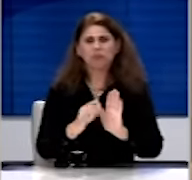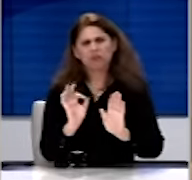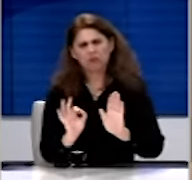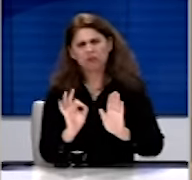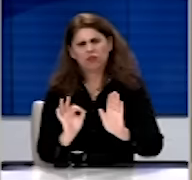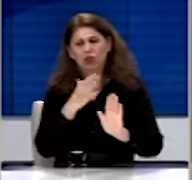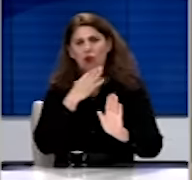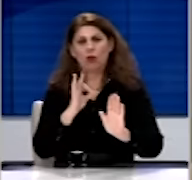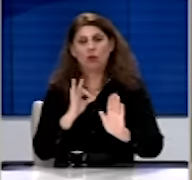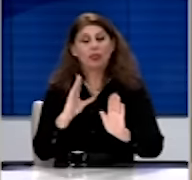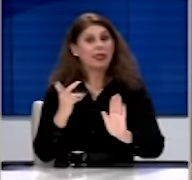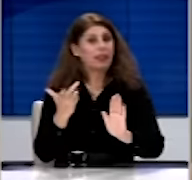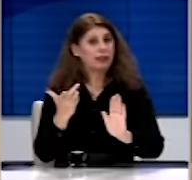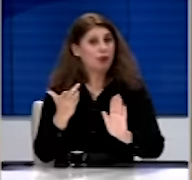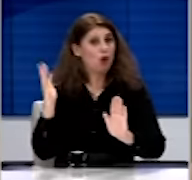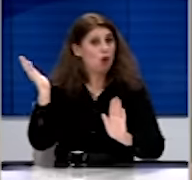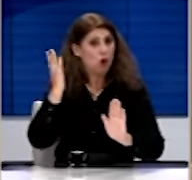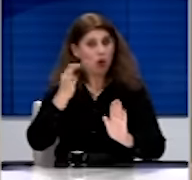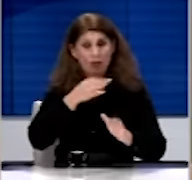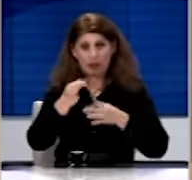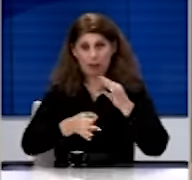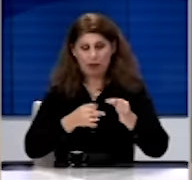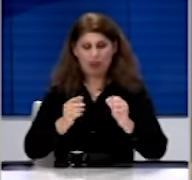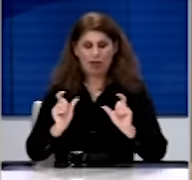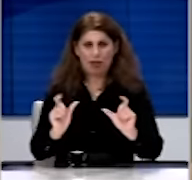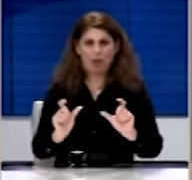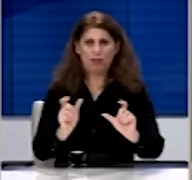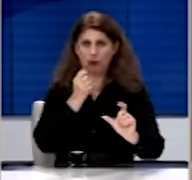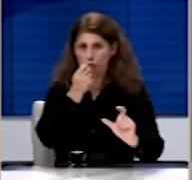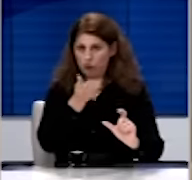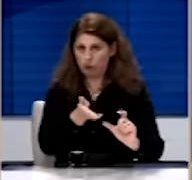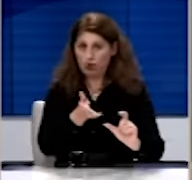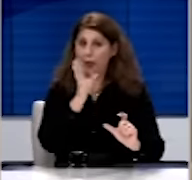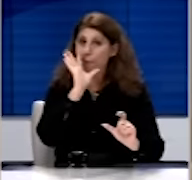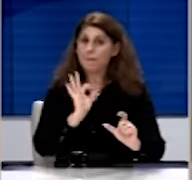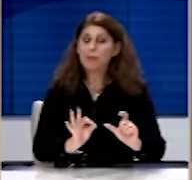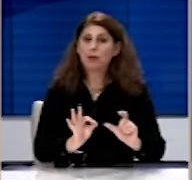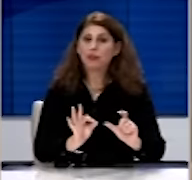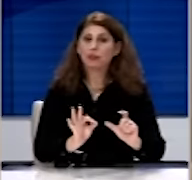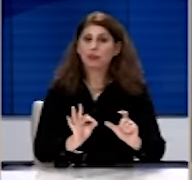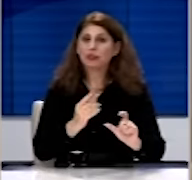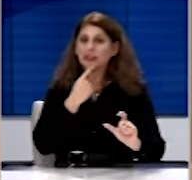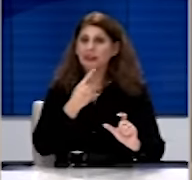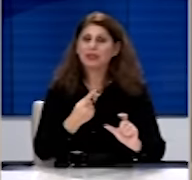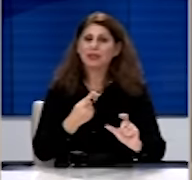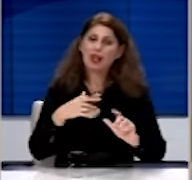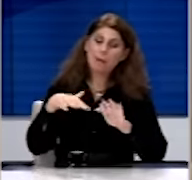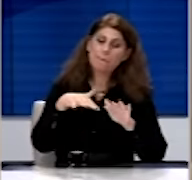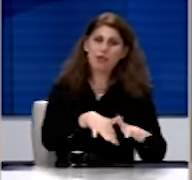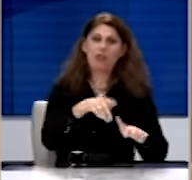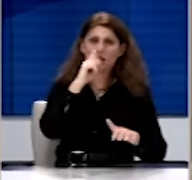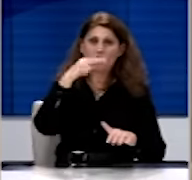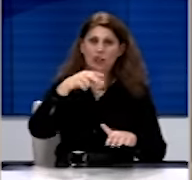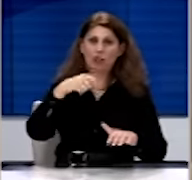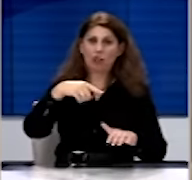λόγους. Γιατί όταν μιλάμε για αμυντικές δαπάνες, στην πραγματικότητα μιλάμε για επιθετικούς